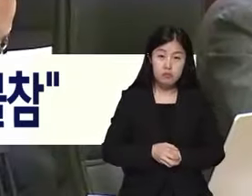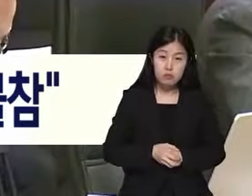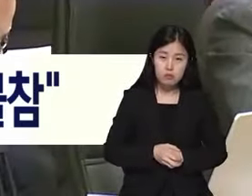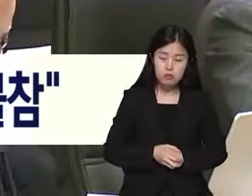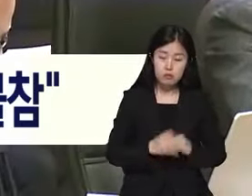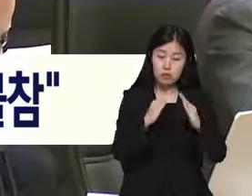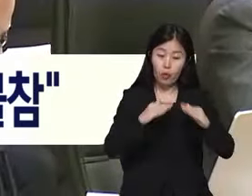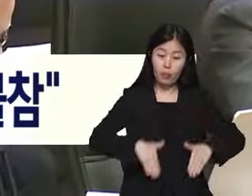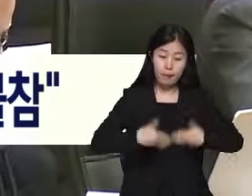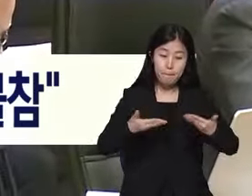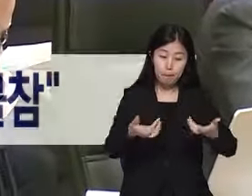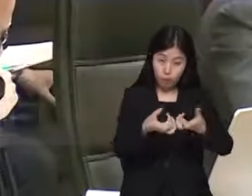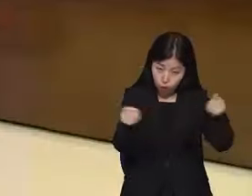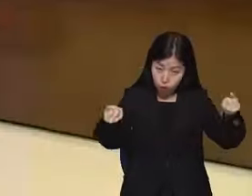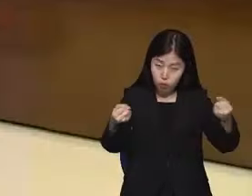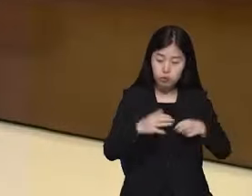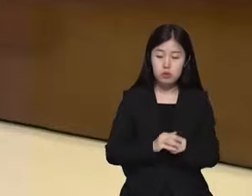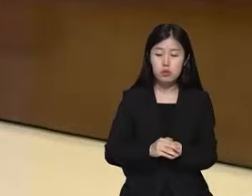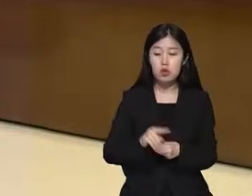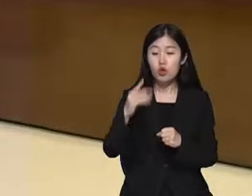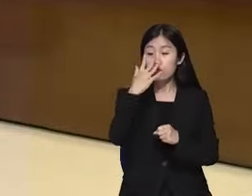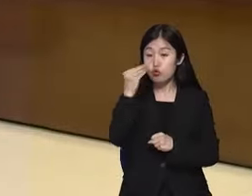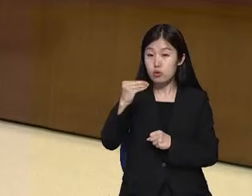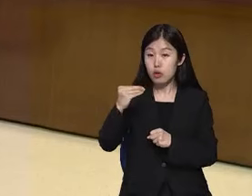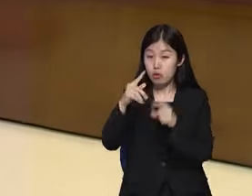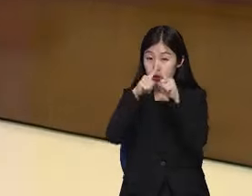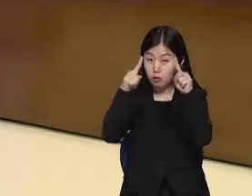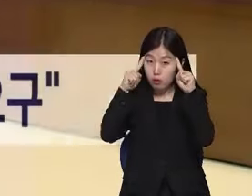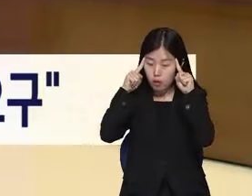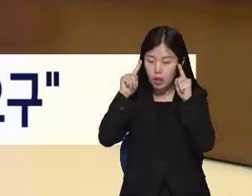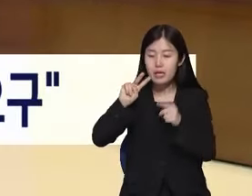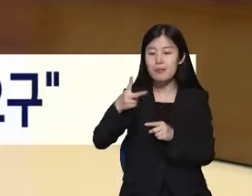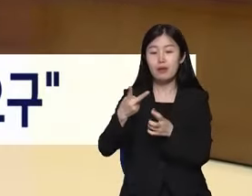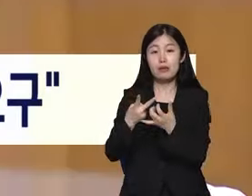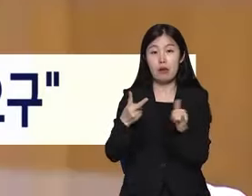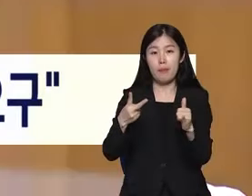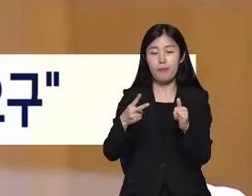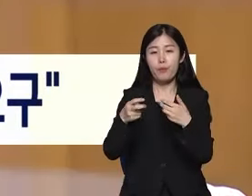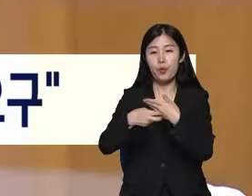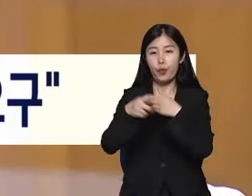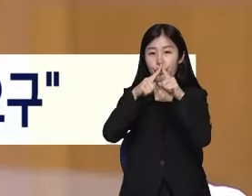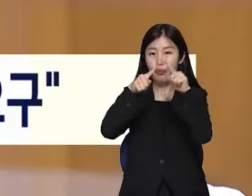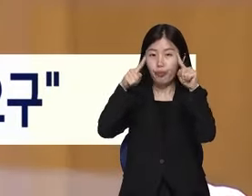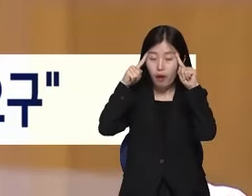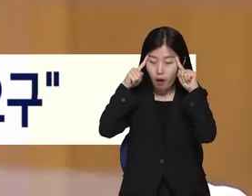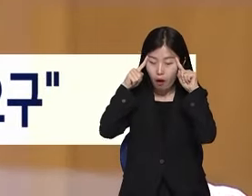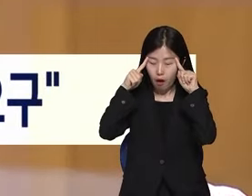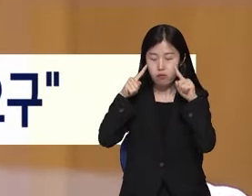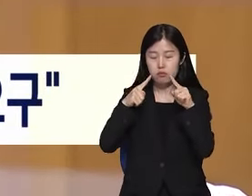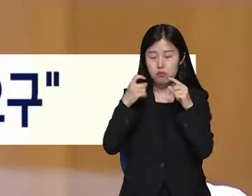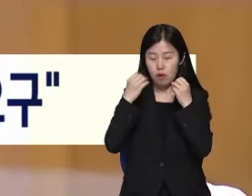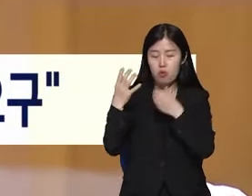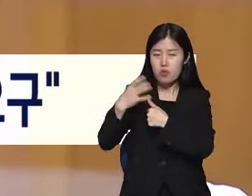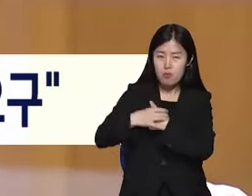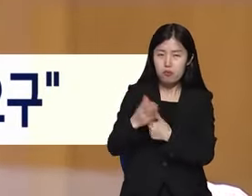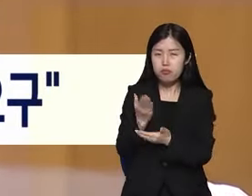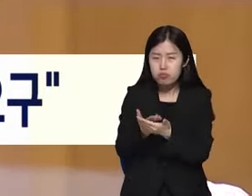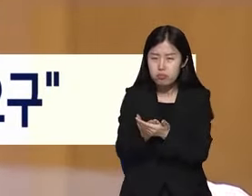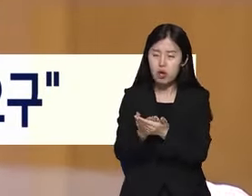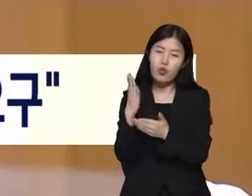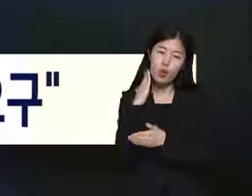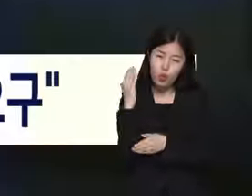전남도와는 별도로 순천대에 200명의 의대 정원이 배정될 수 있도록 대통령실, 교육부, 보건복지부에 요청했다고